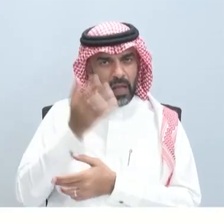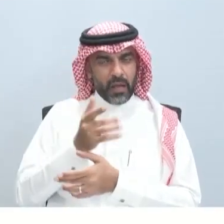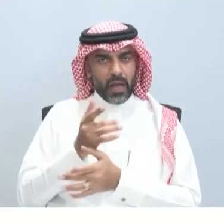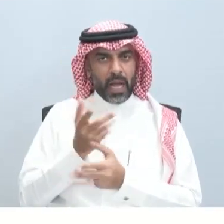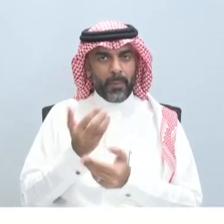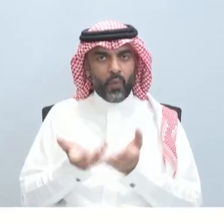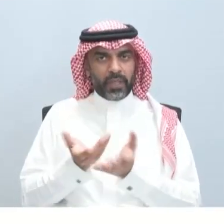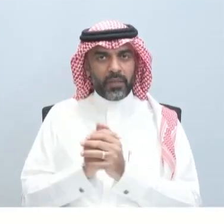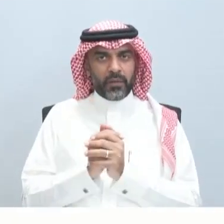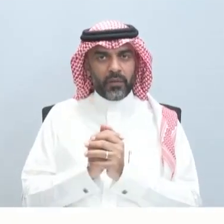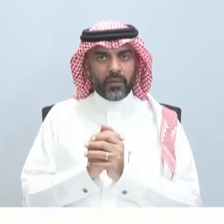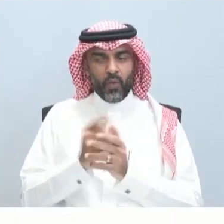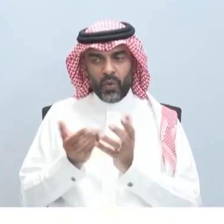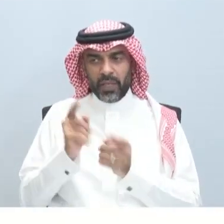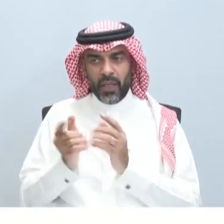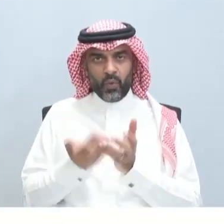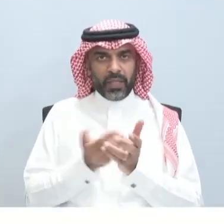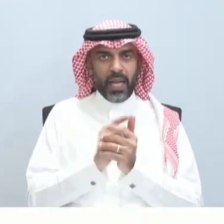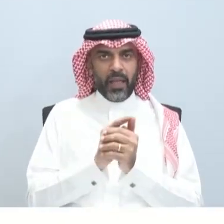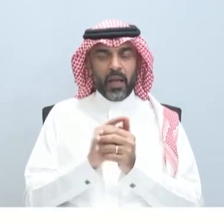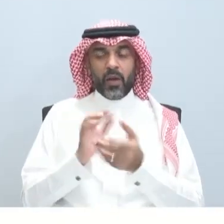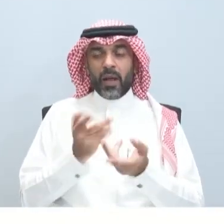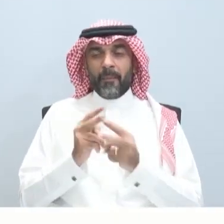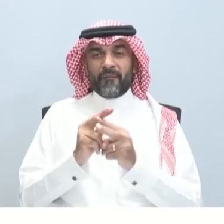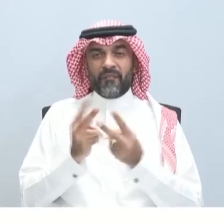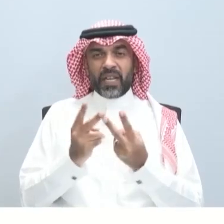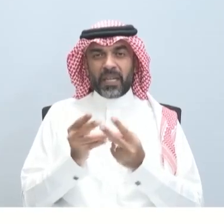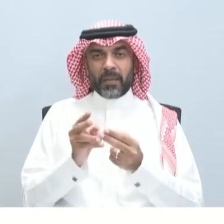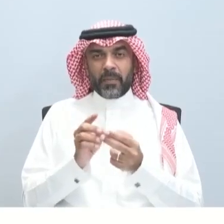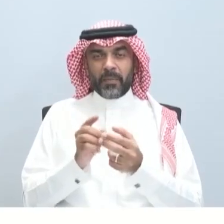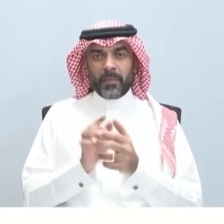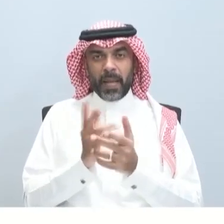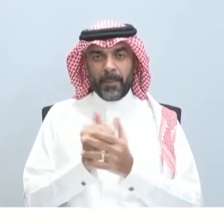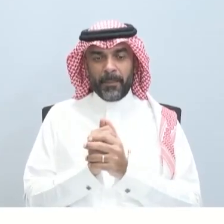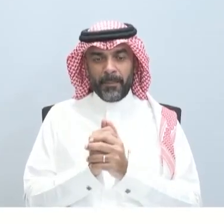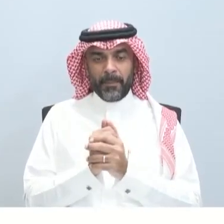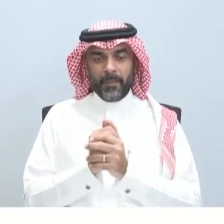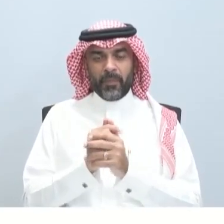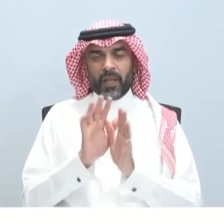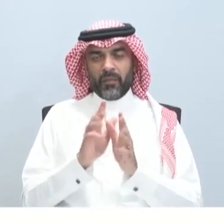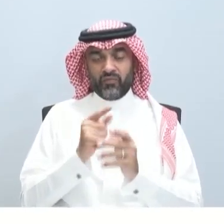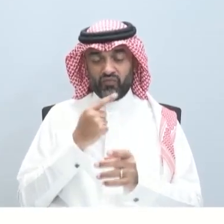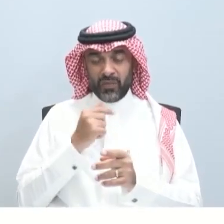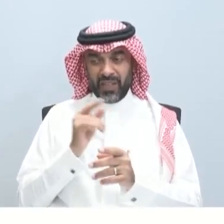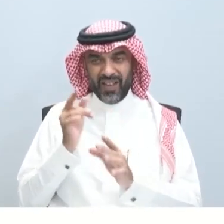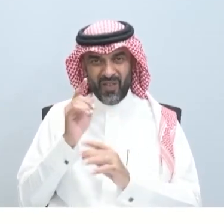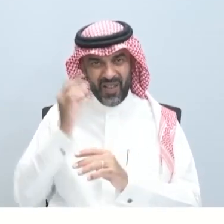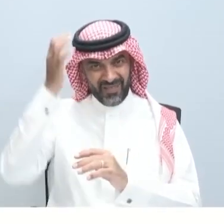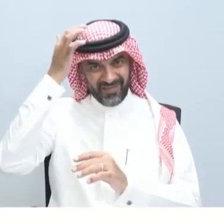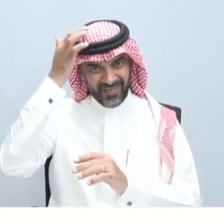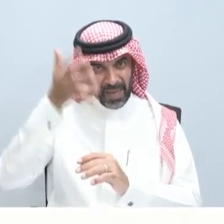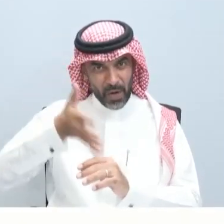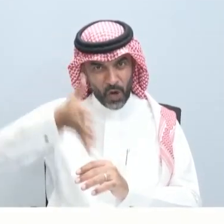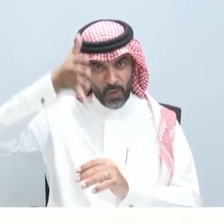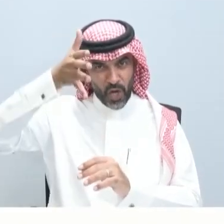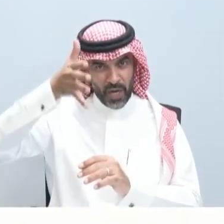الولاده اذا ابنائي بناتي الخطوه الاولى ارسم نموذجا يمثل واحد واثنان وثلاثون